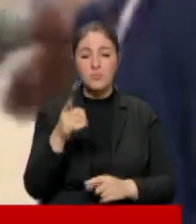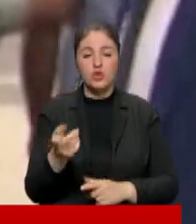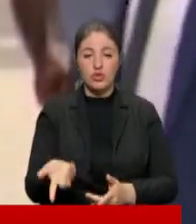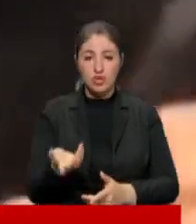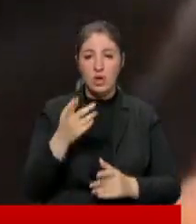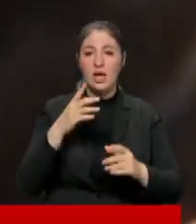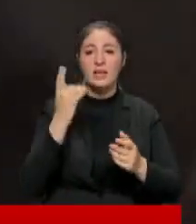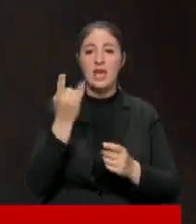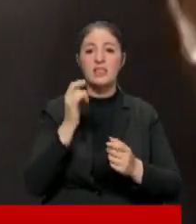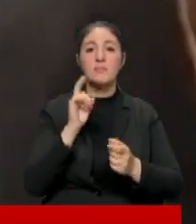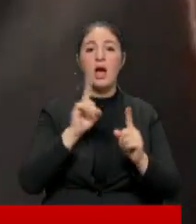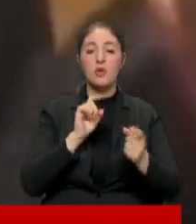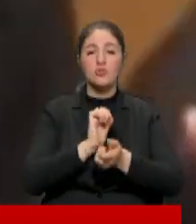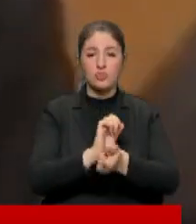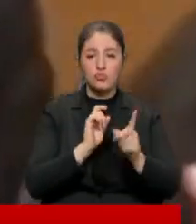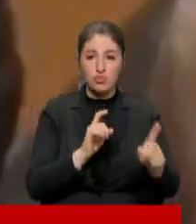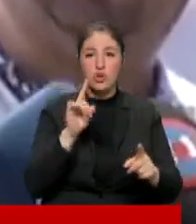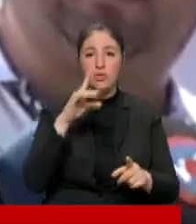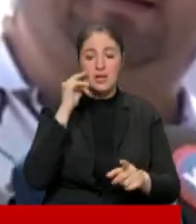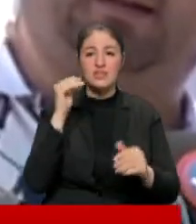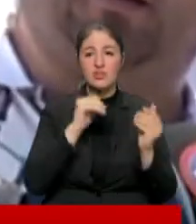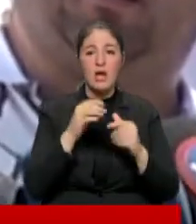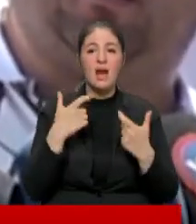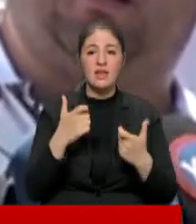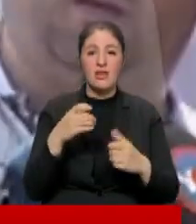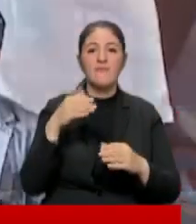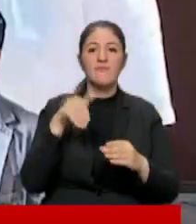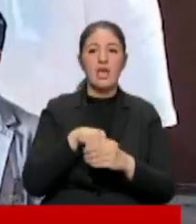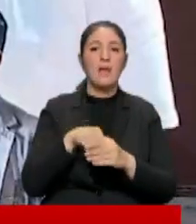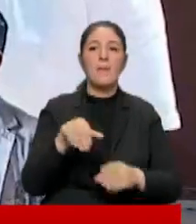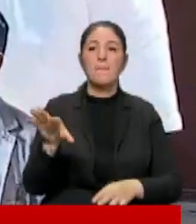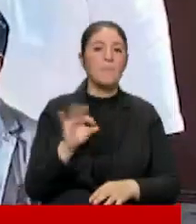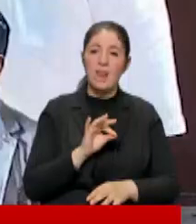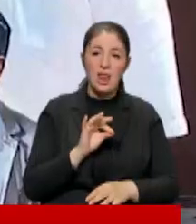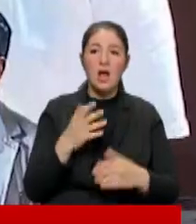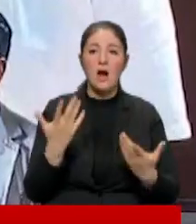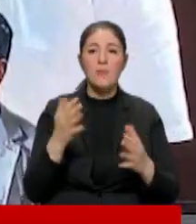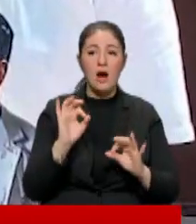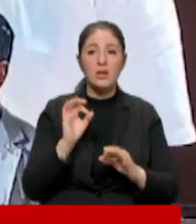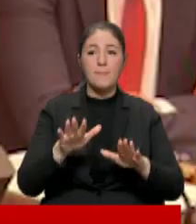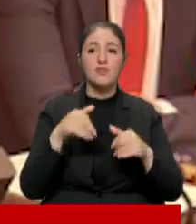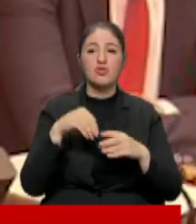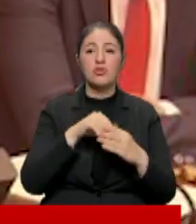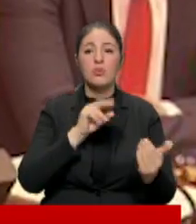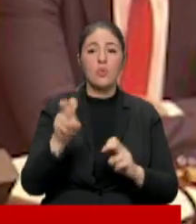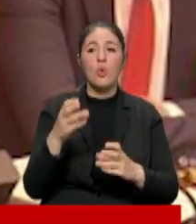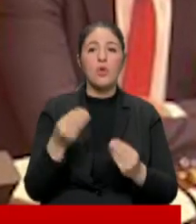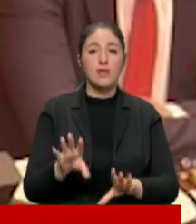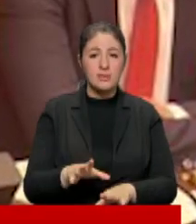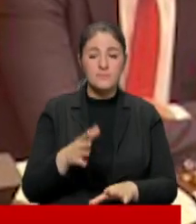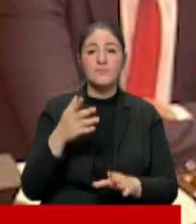Gezi tutuklusu Can Atalay 14 Mayıs seçimlerinde Hatay'dan milletvekili seçildi ancak hala meclisteki yerini